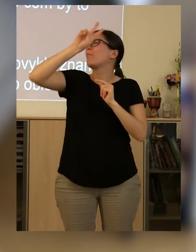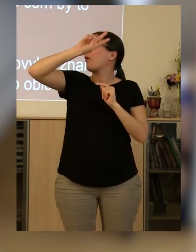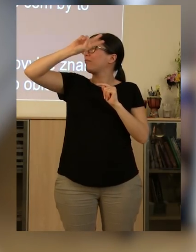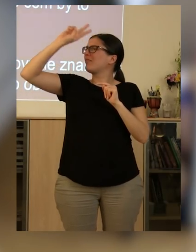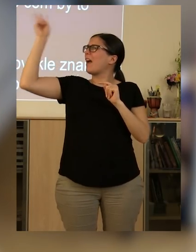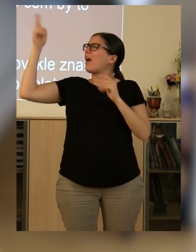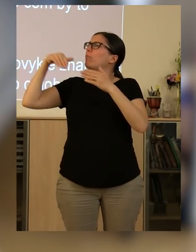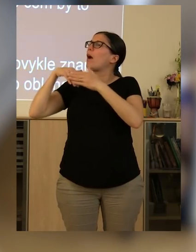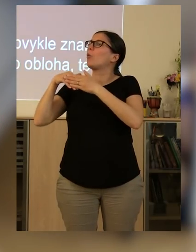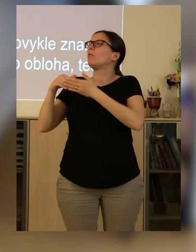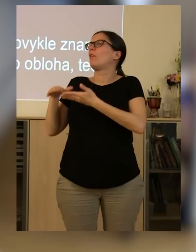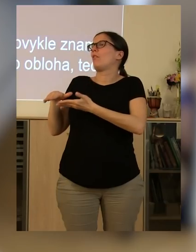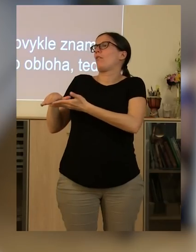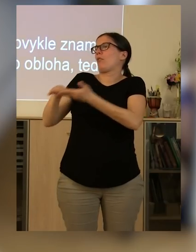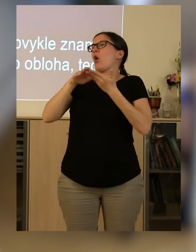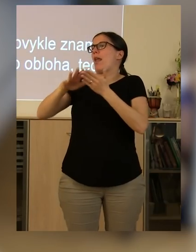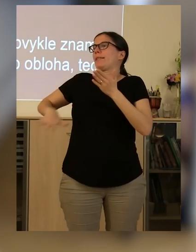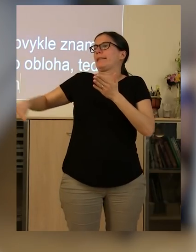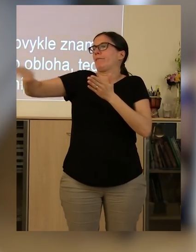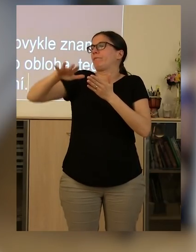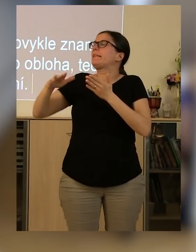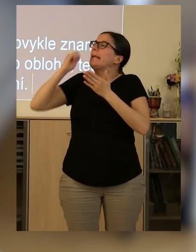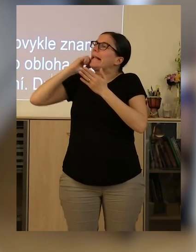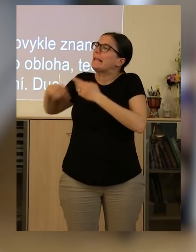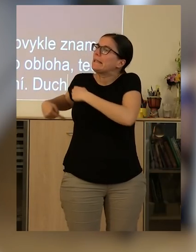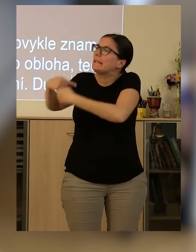tedy kolektivní nevědomí, duch,